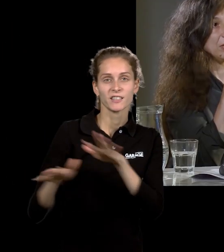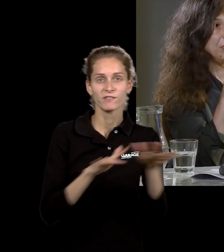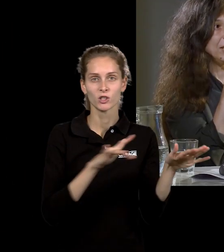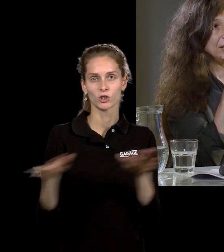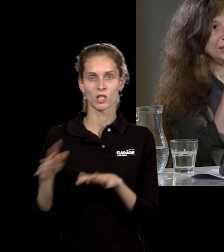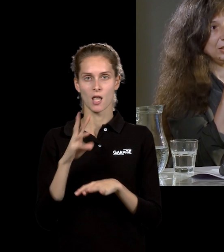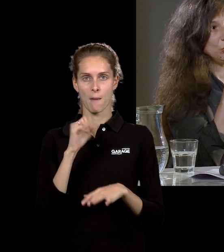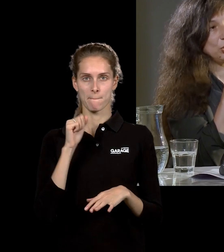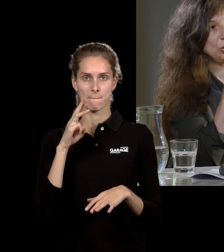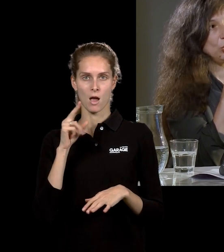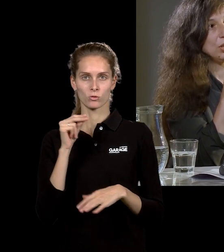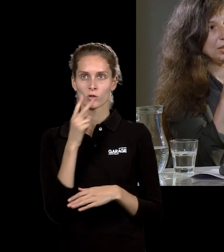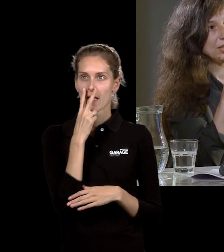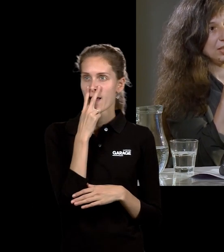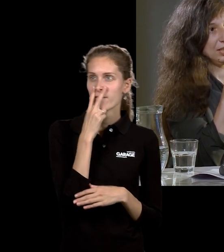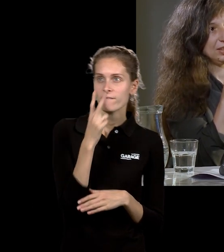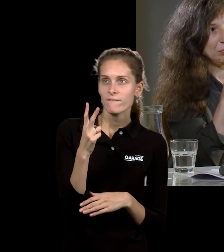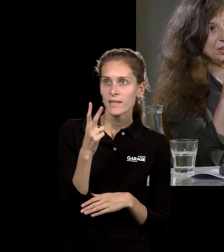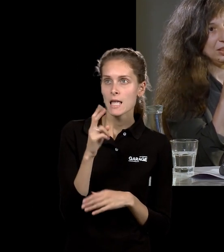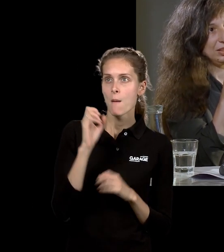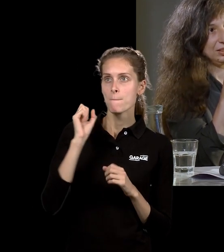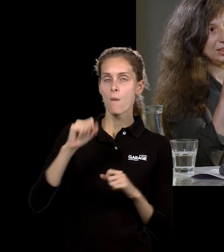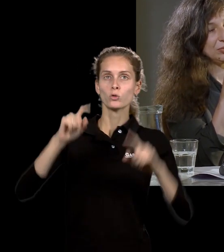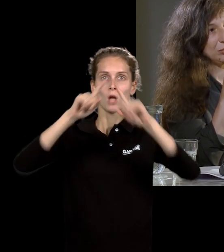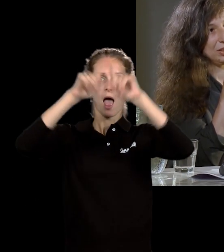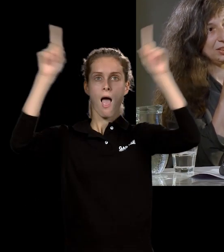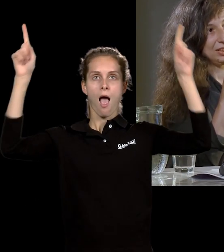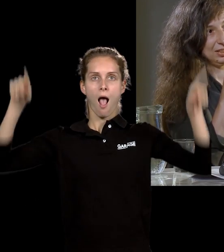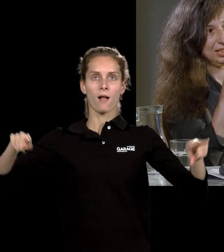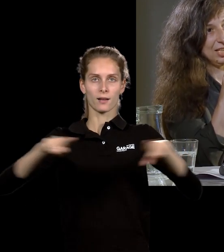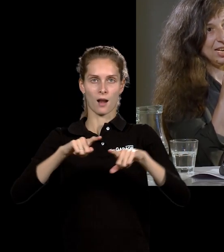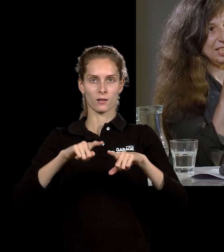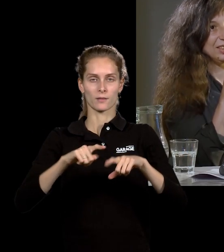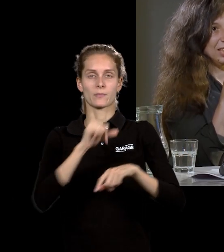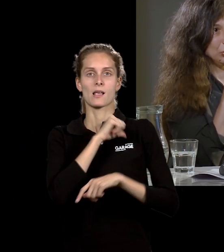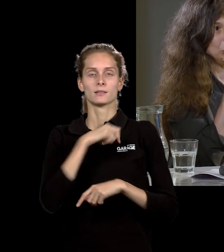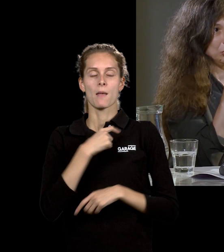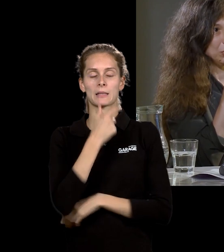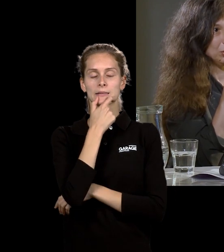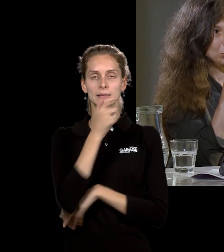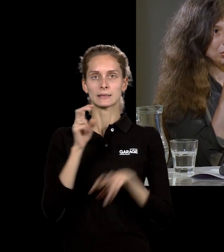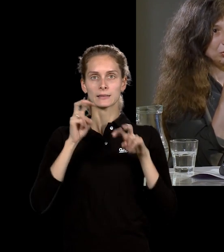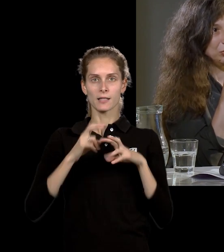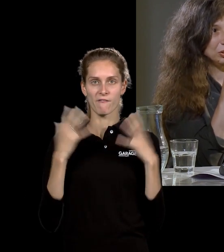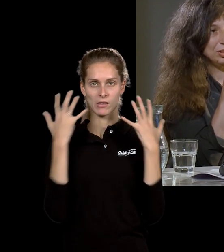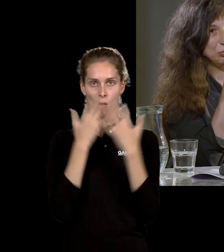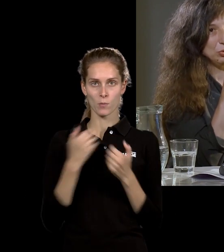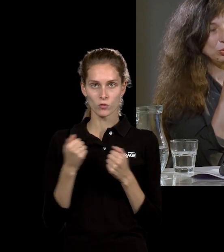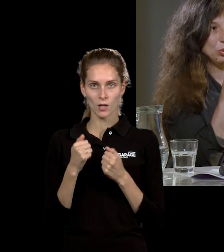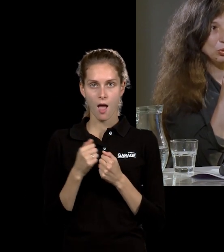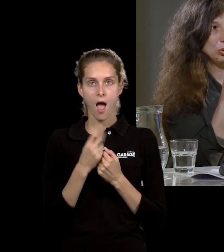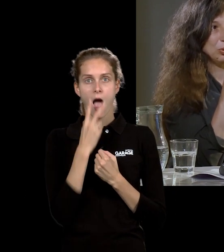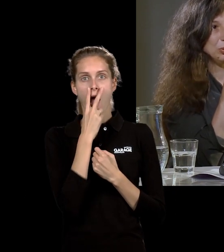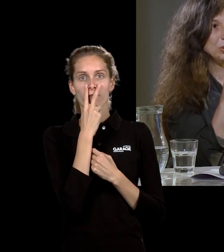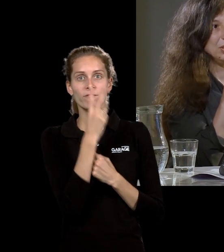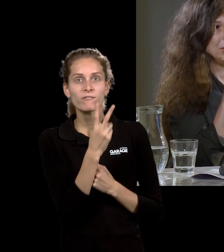Видеть их можно только на экране. Сами зрители сидят в темноте. Они знают, что это происходит, но видят они могут